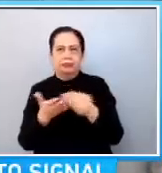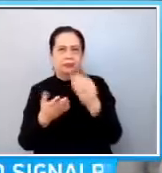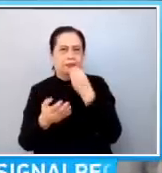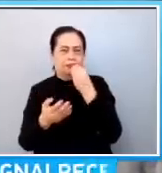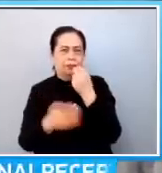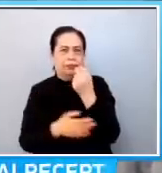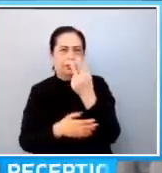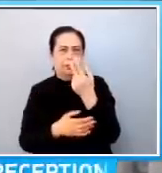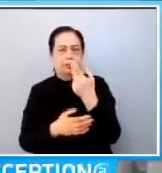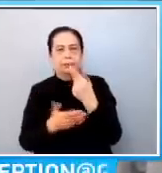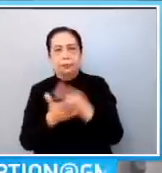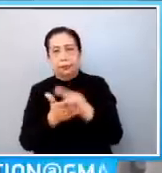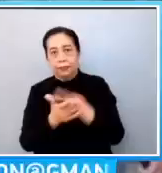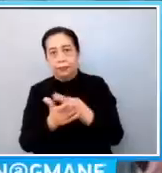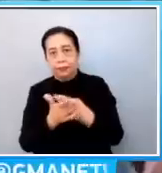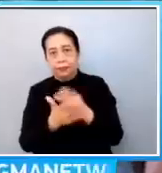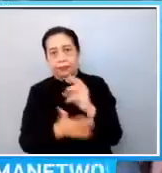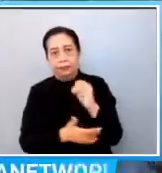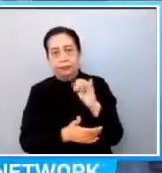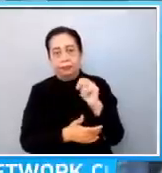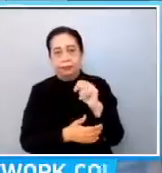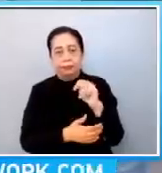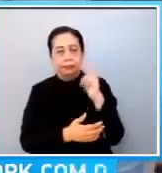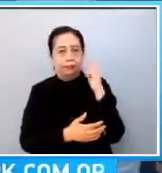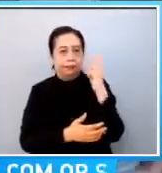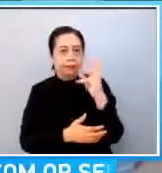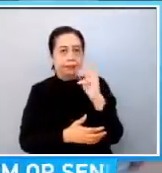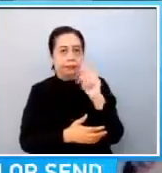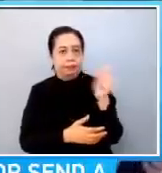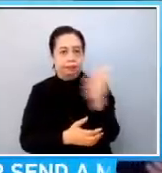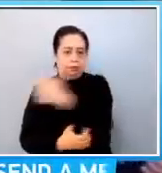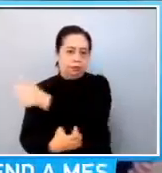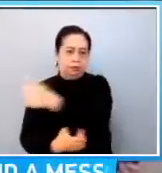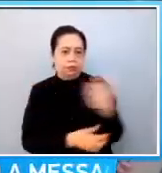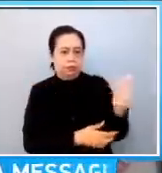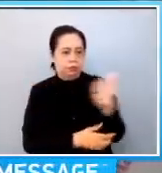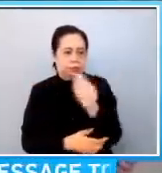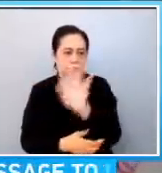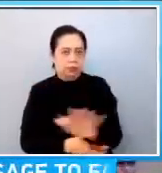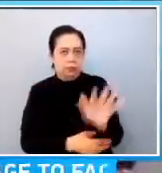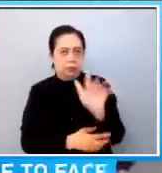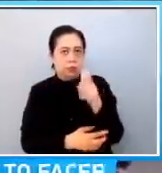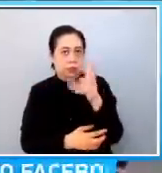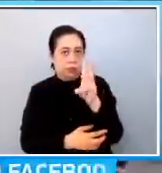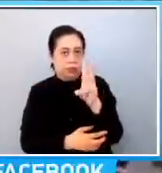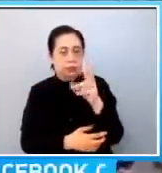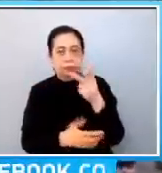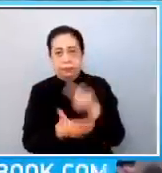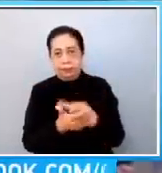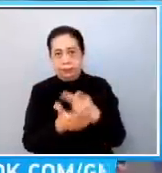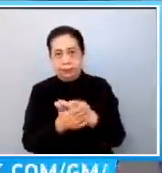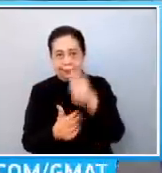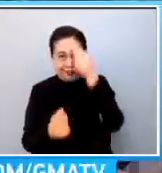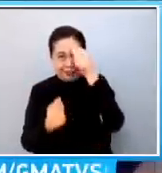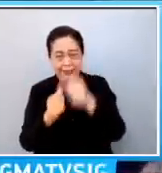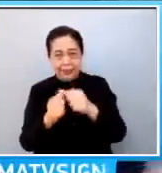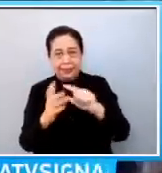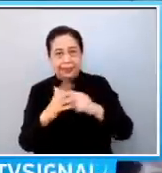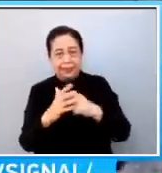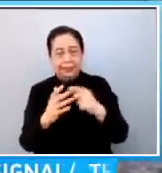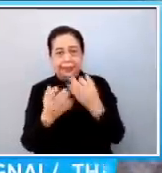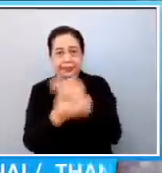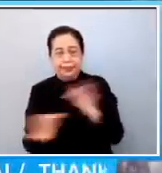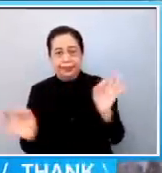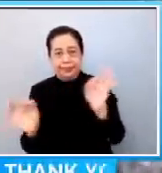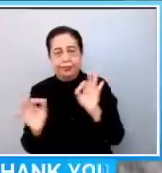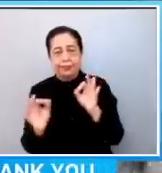kasi ang minimum na pasahe sa MRT 3 na kung balikan na biyahe ay katumbas ng 26 pesos. Matatandaan na nagsimula ang libreng sakay ng EDSA